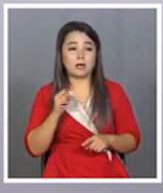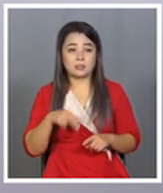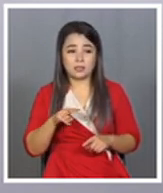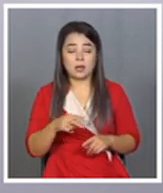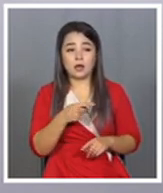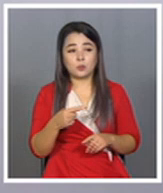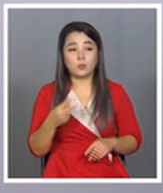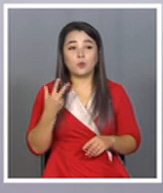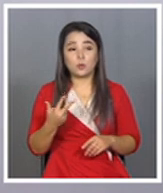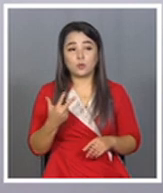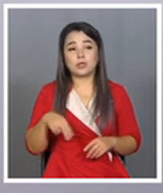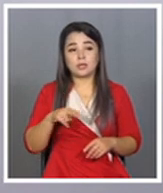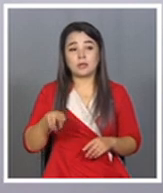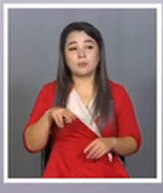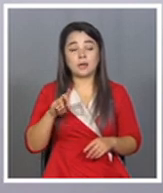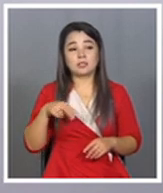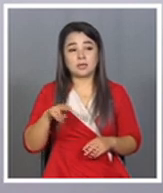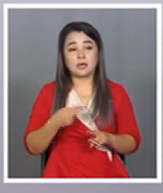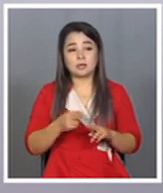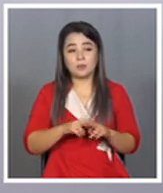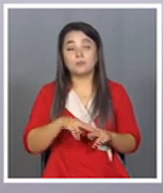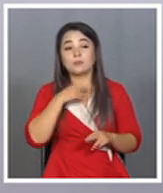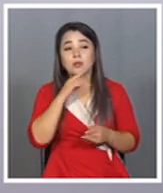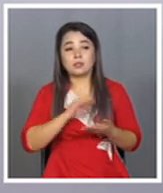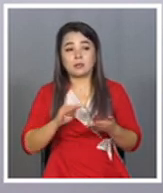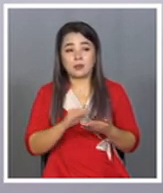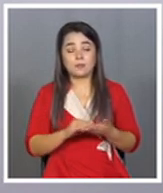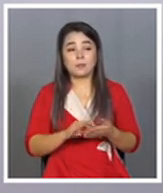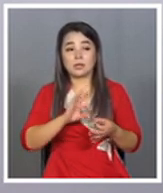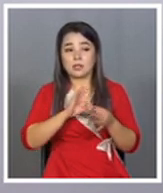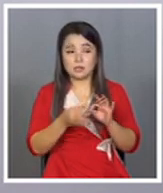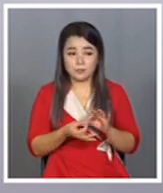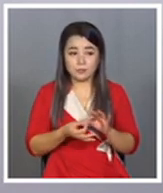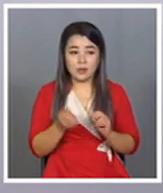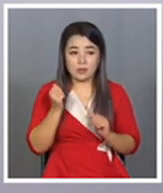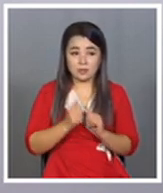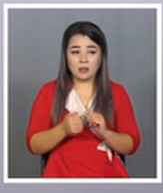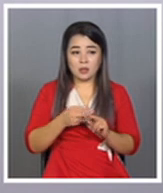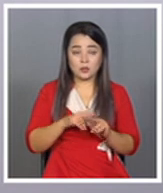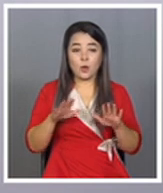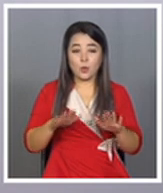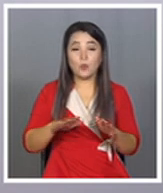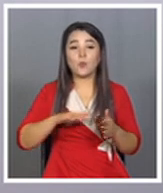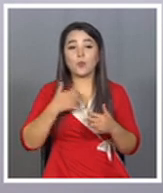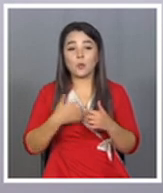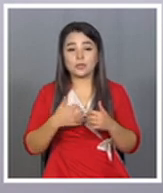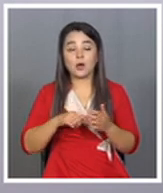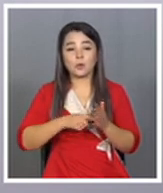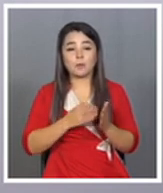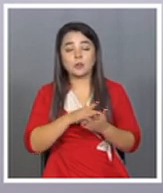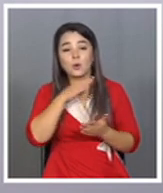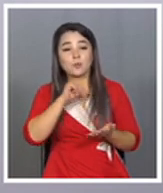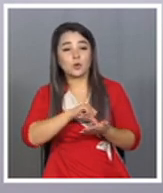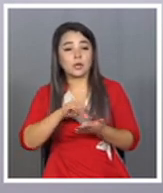2А-ды азайту 3Б-ды. Енді мұқият қарасаңыздар, біз қаз ортақ көбейткіші бар көп